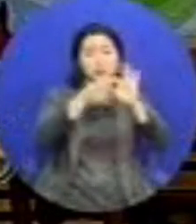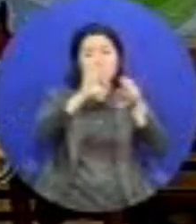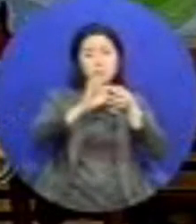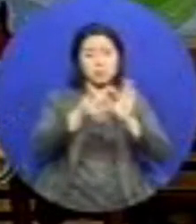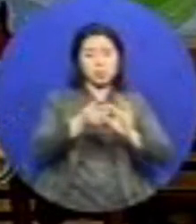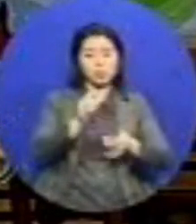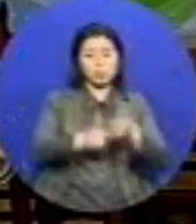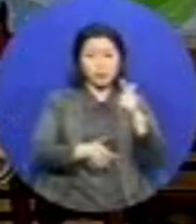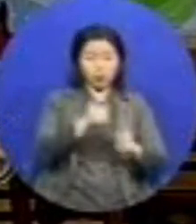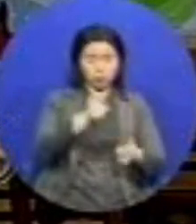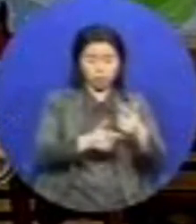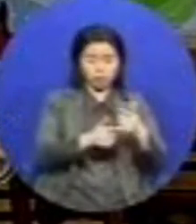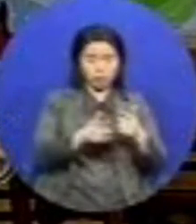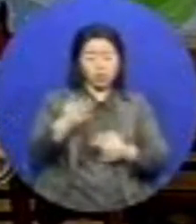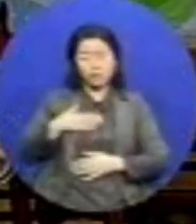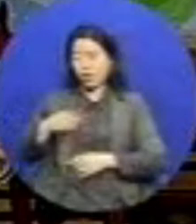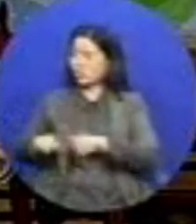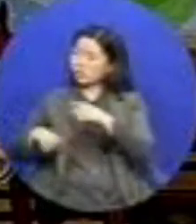뿐인데